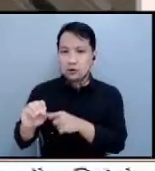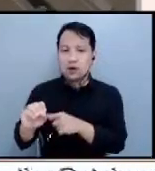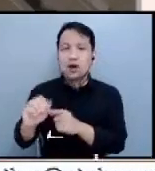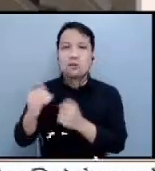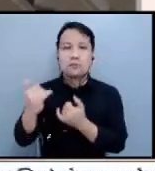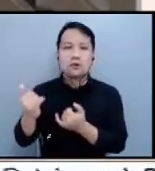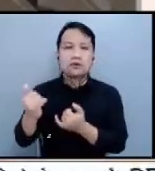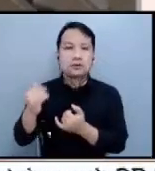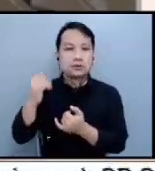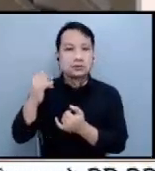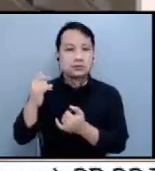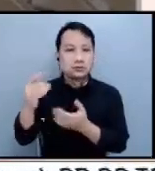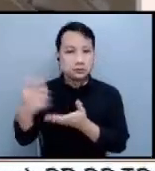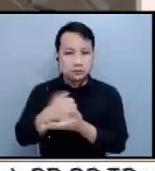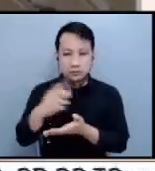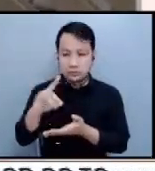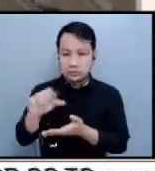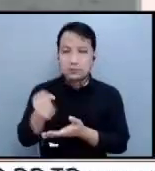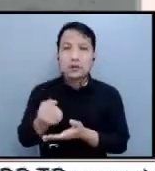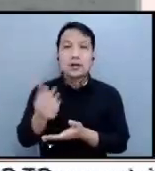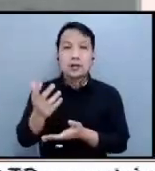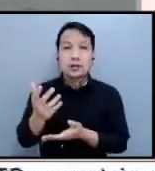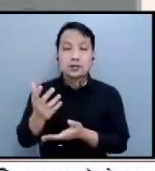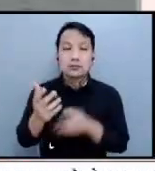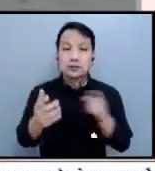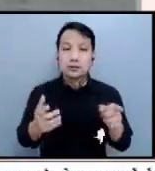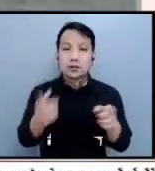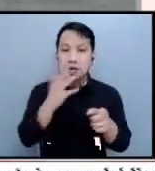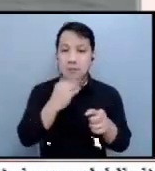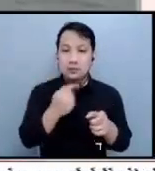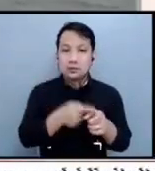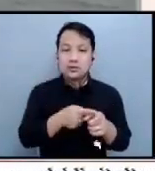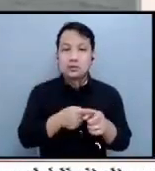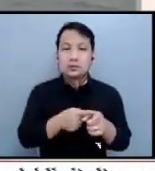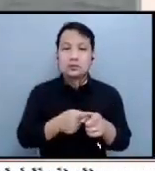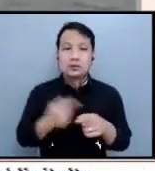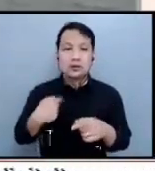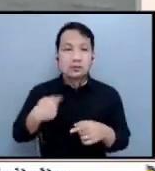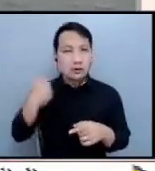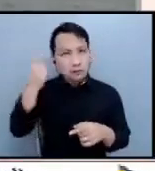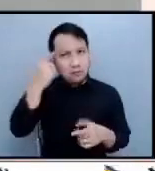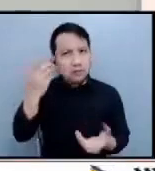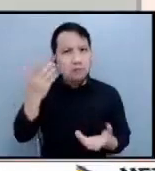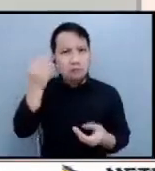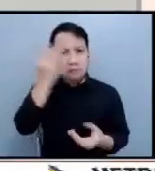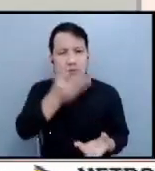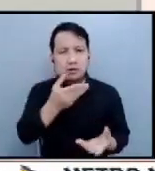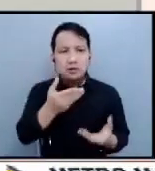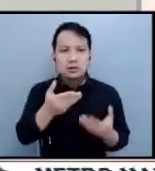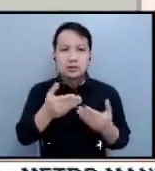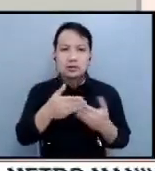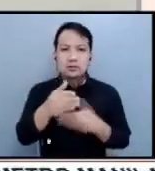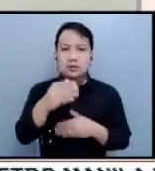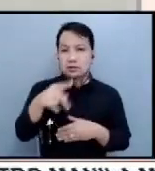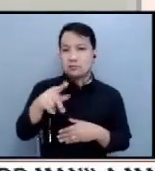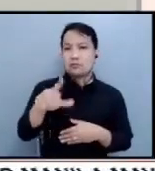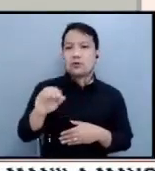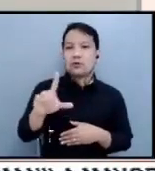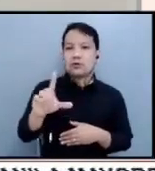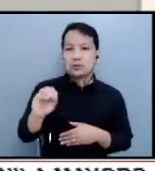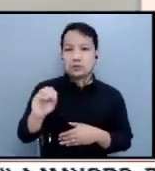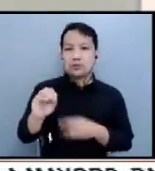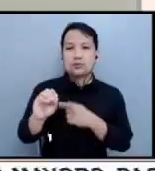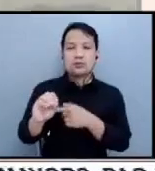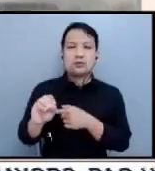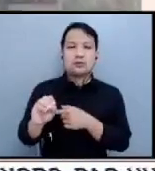on the data, no? Kung ilan ba talaga ang apektuhan dito. But as far as I know, yung polo natin is making a very